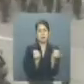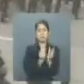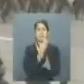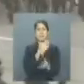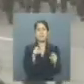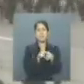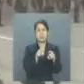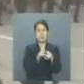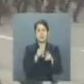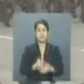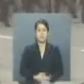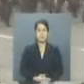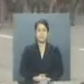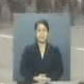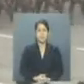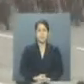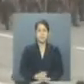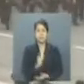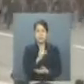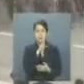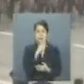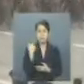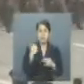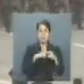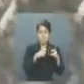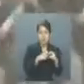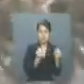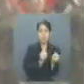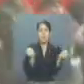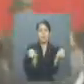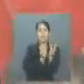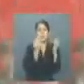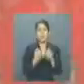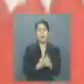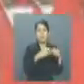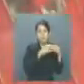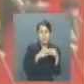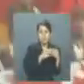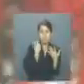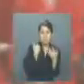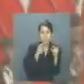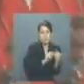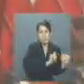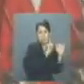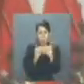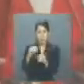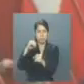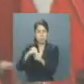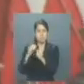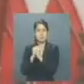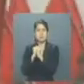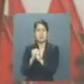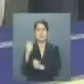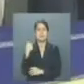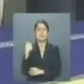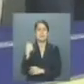าหลีเหนือเพราะว่าจะส่งผลต่อผู้อพยพที่จะทะลักเข้าสู่จีนโดยตรงและจะทำให้เสถียรภาพบนคาบสมุทรเกาหลีสูญเสีย